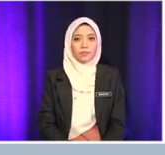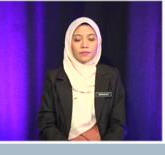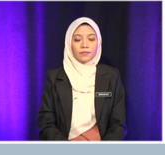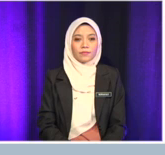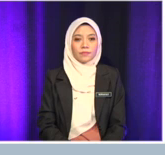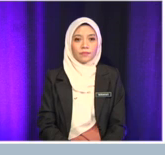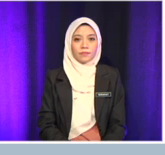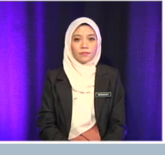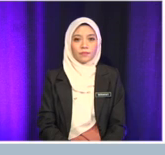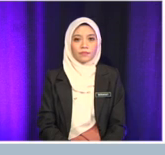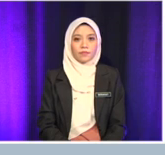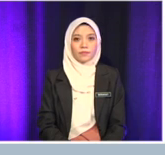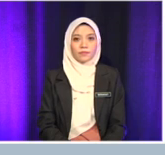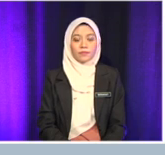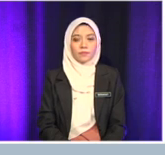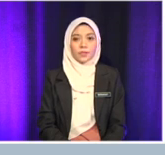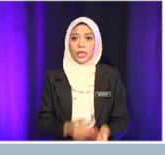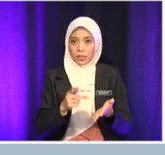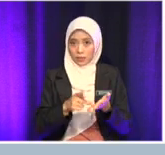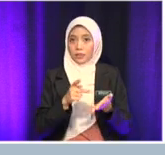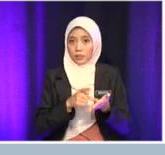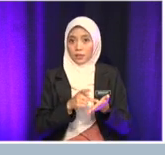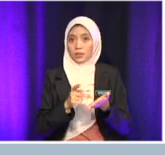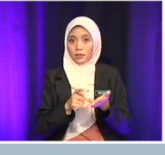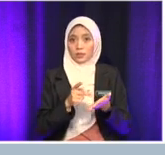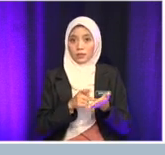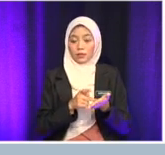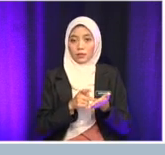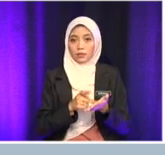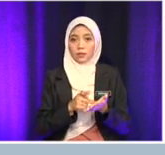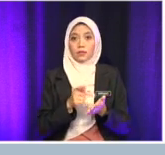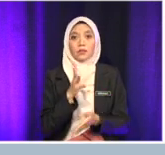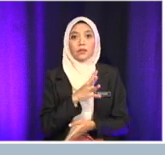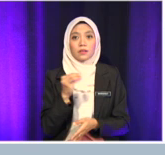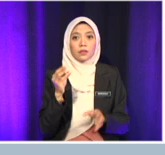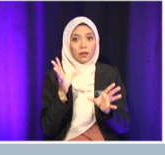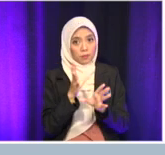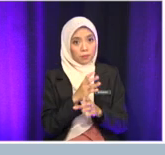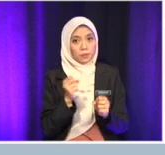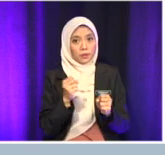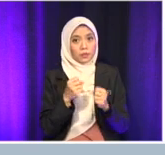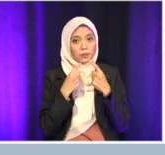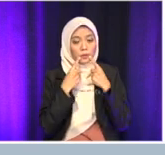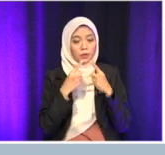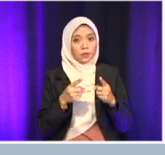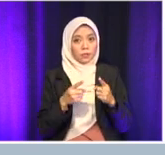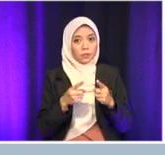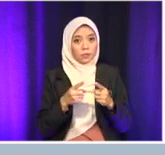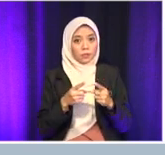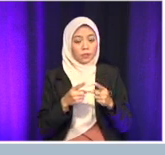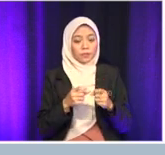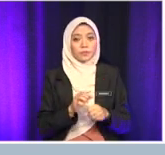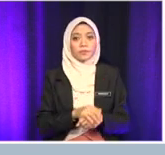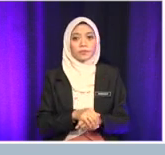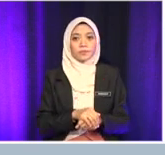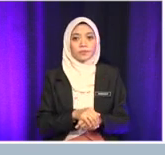y tolak 30 digantikan dengan anu X maka kita akan dapati jawabannya tiga one